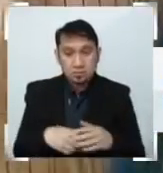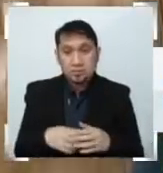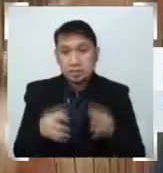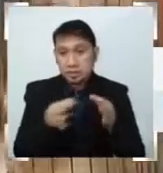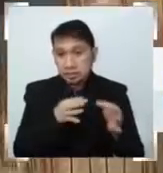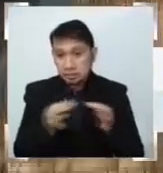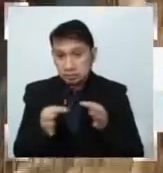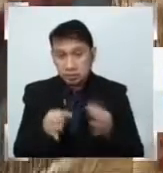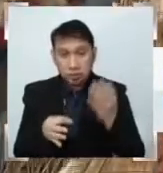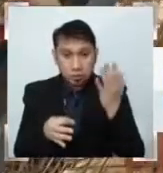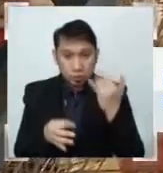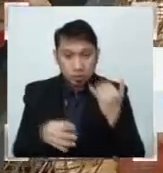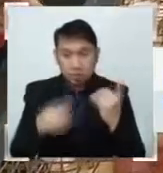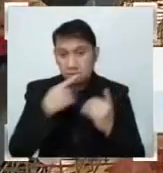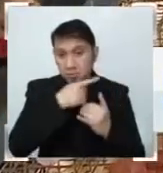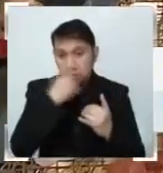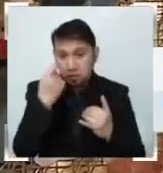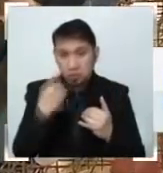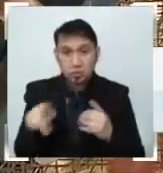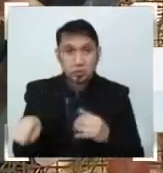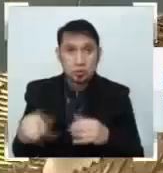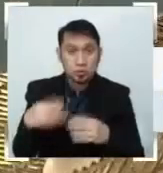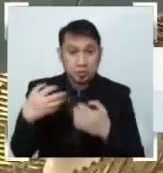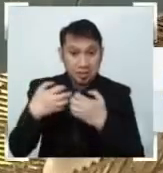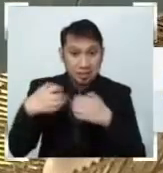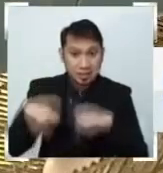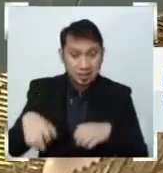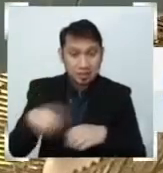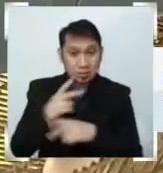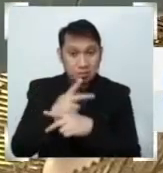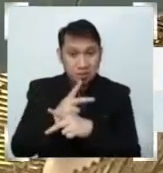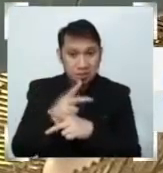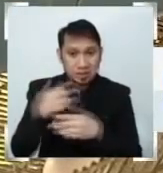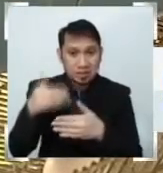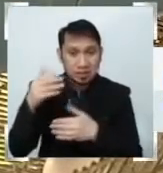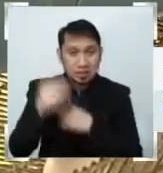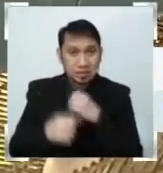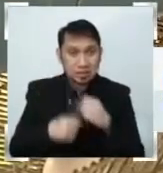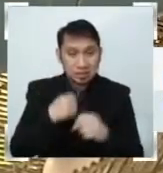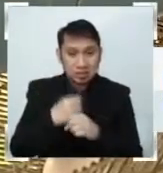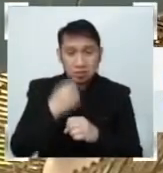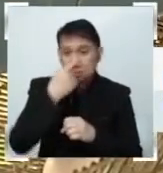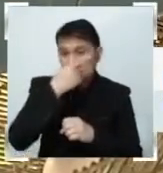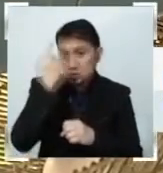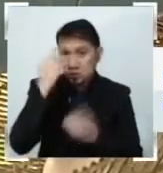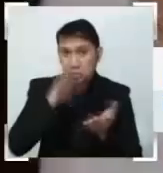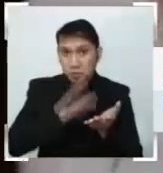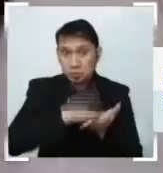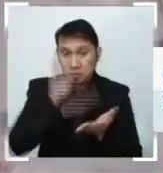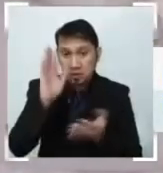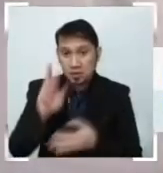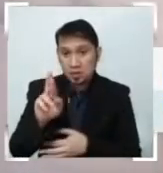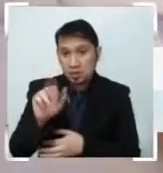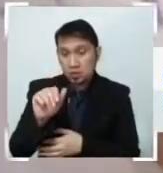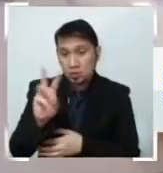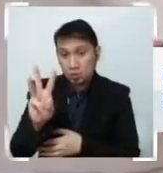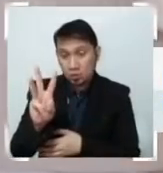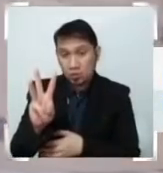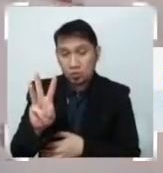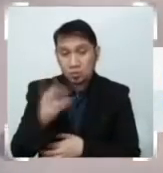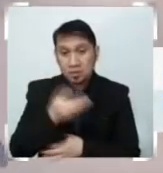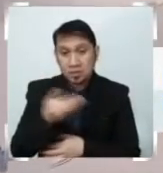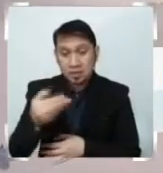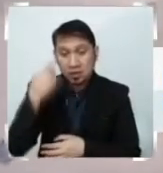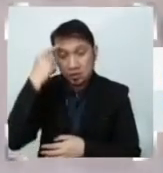kasing mahirapan sila sa produksyon sa susunod na taon dahil sa pagmahal ng raw material ng patukas sa manok.